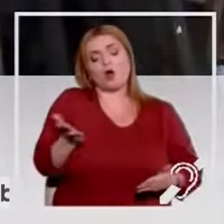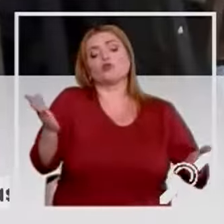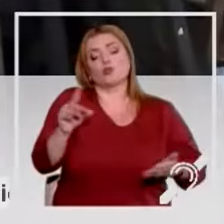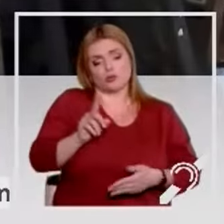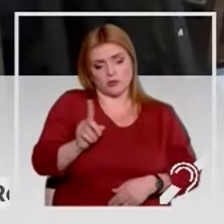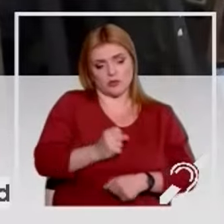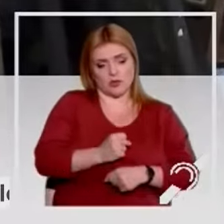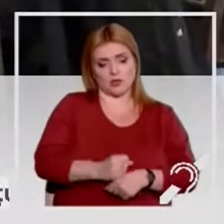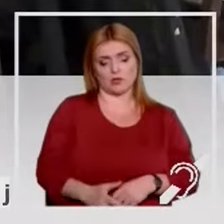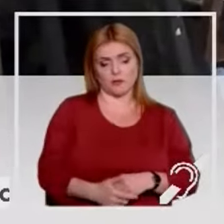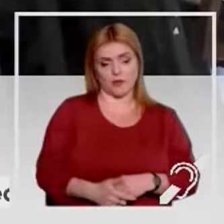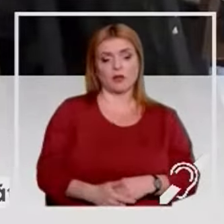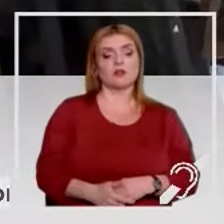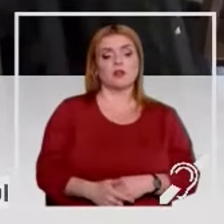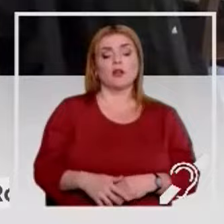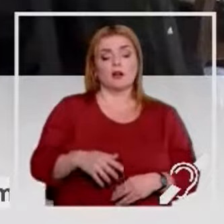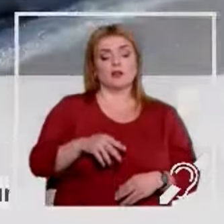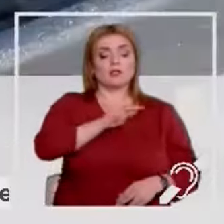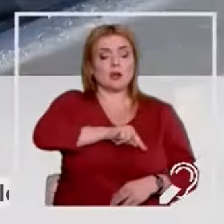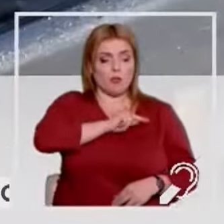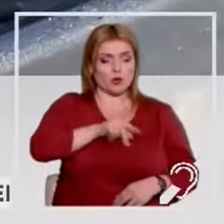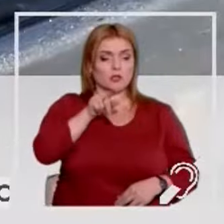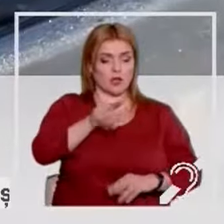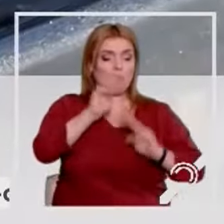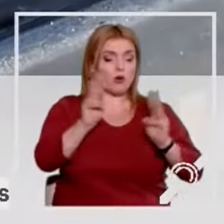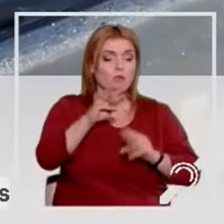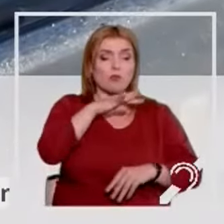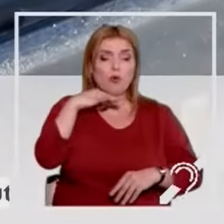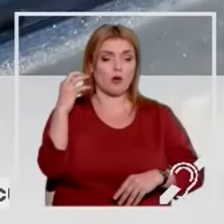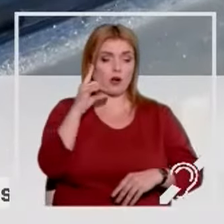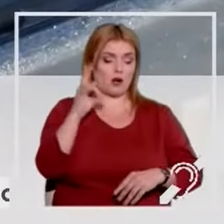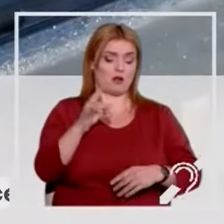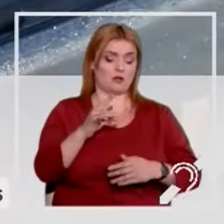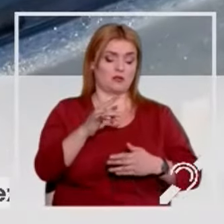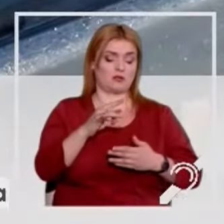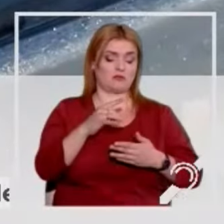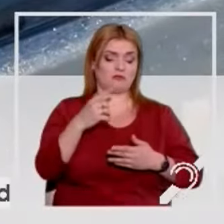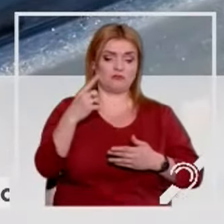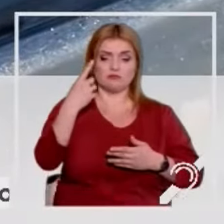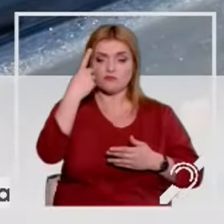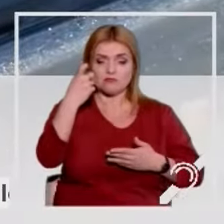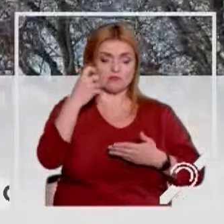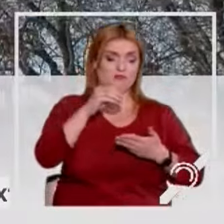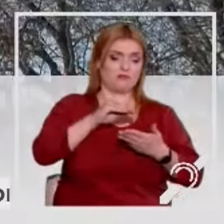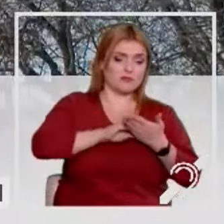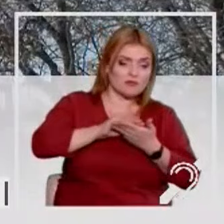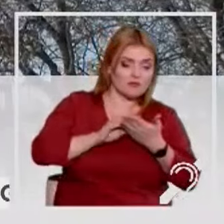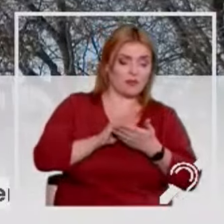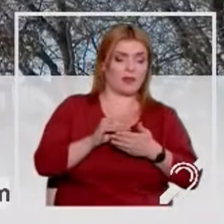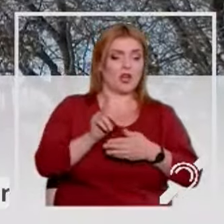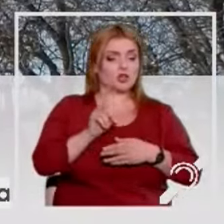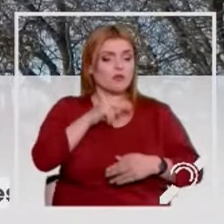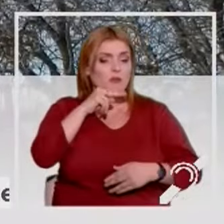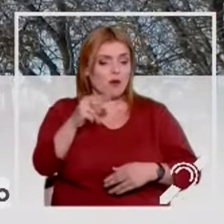zile apeluri repetate la respectarea regulilor de prevenire a incendiilor în biserici. Lumânările și sursele de încălzire pot fi oricând